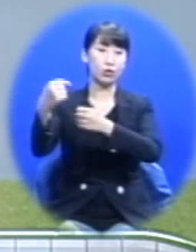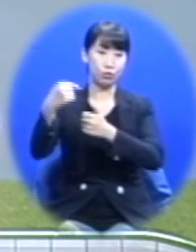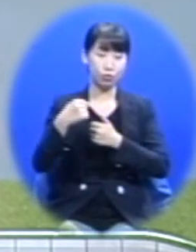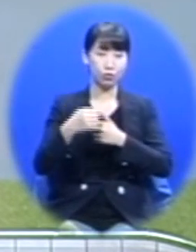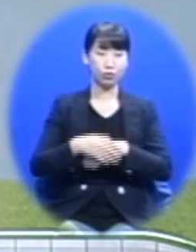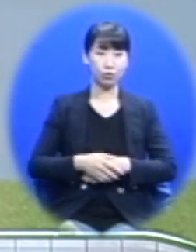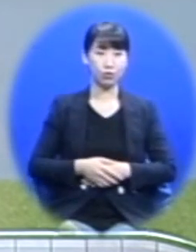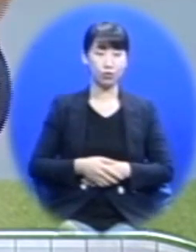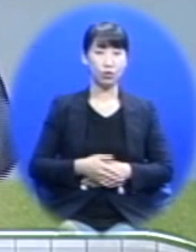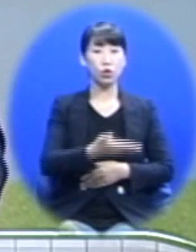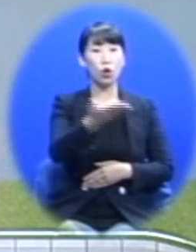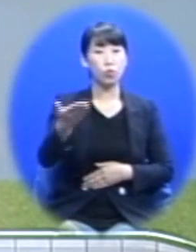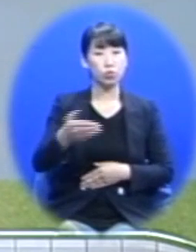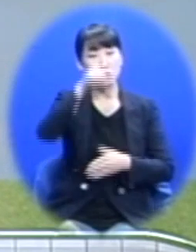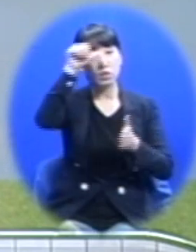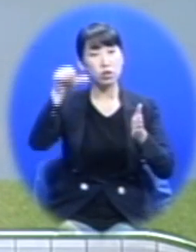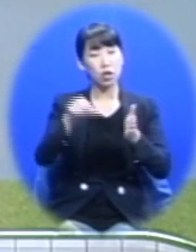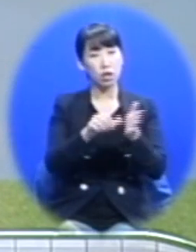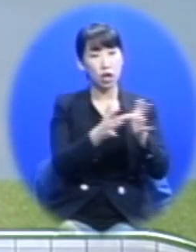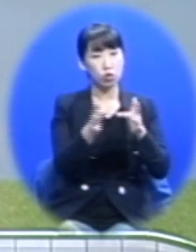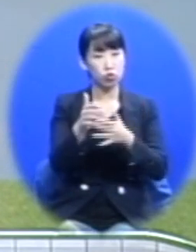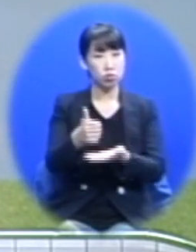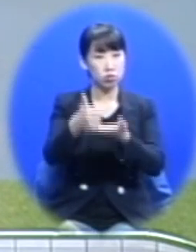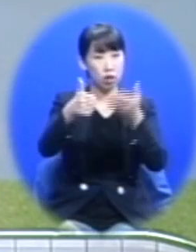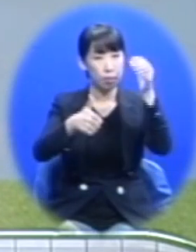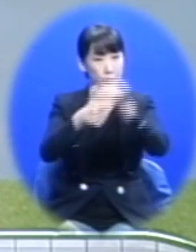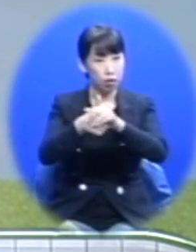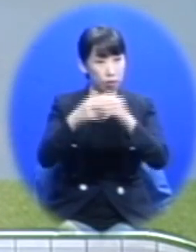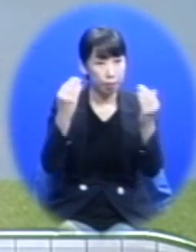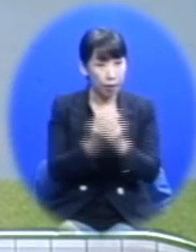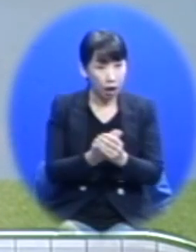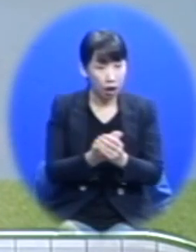언제 예수님께 여러분의 인생을 다 맡겨버렸습니까?